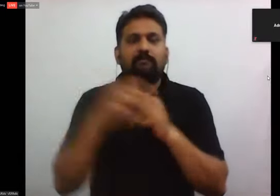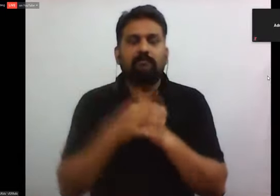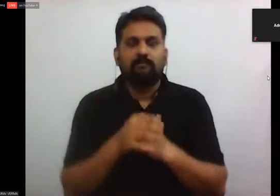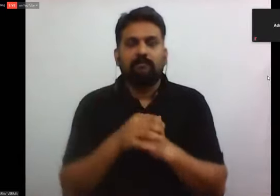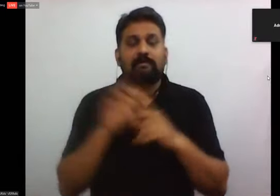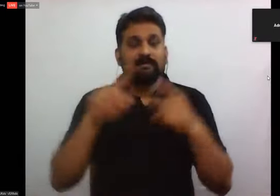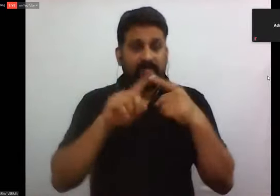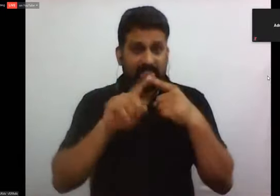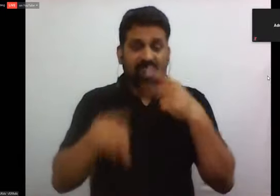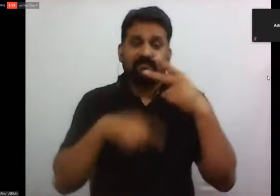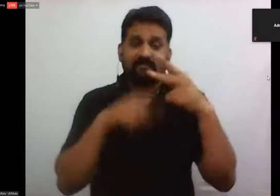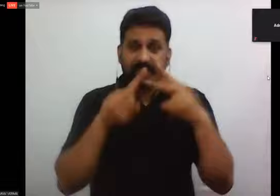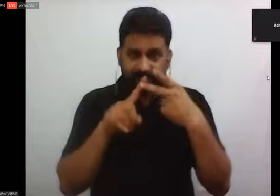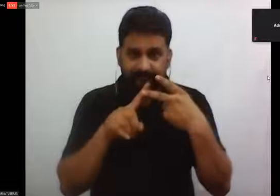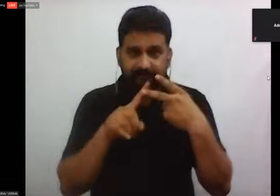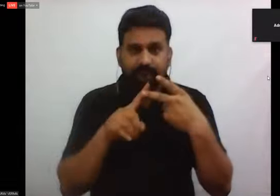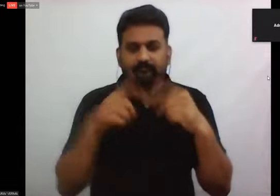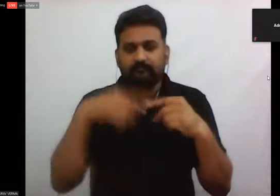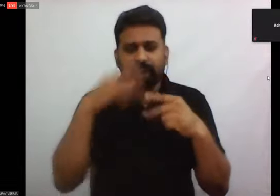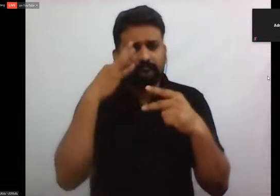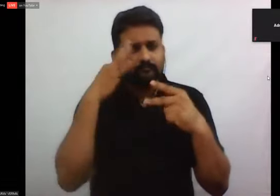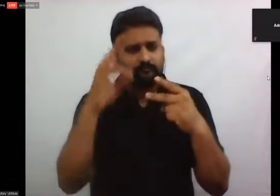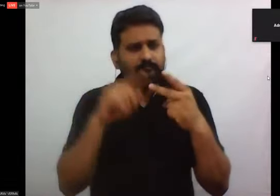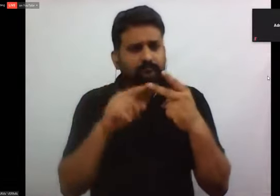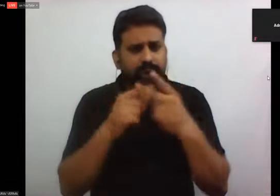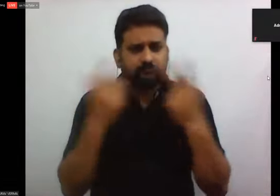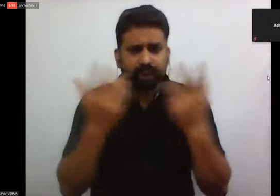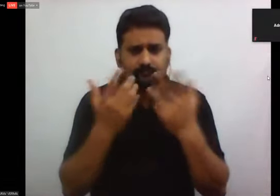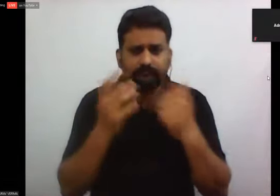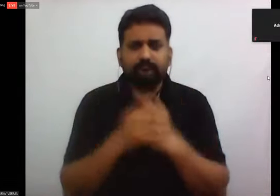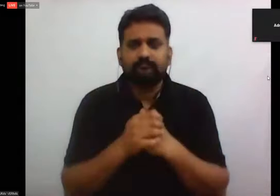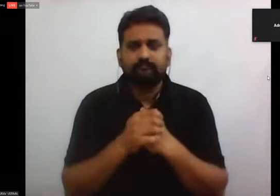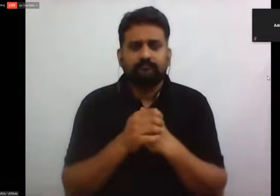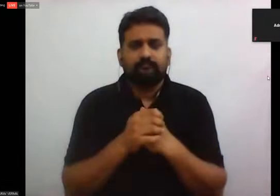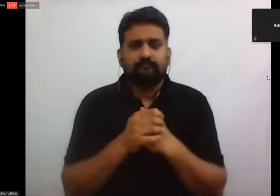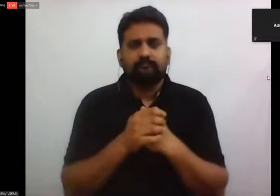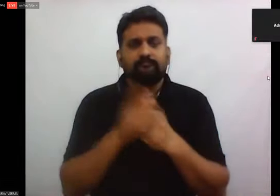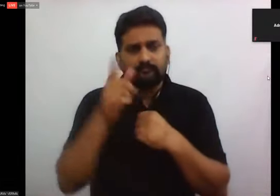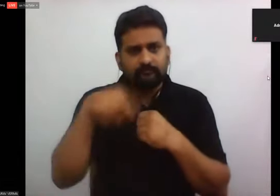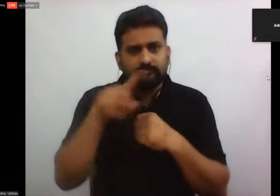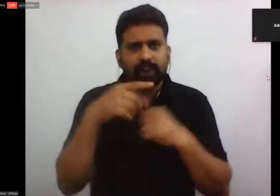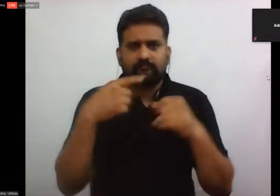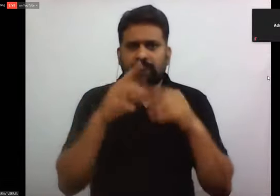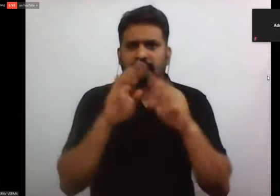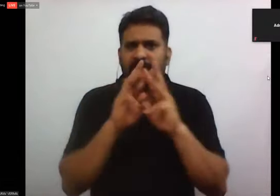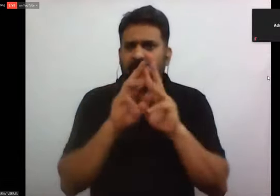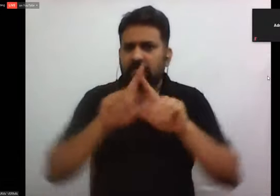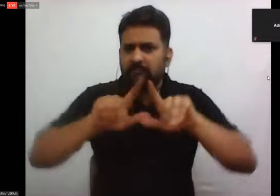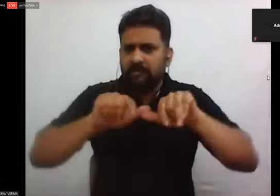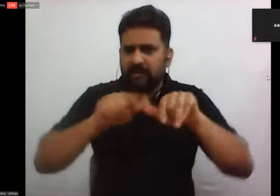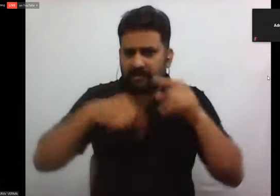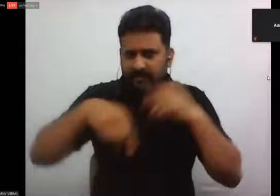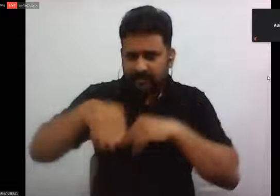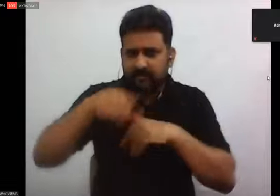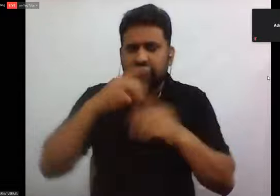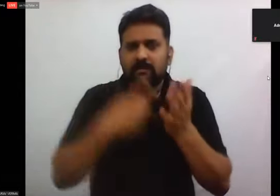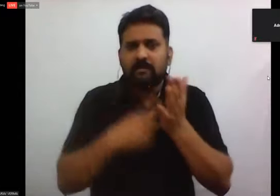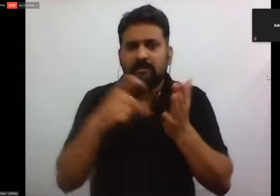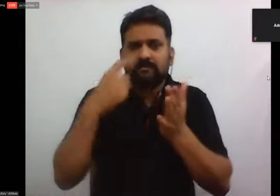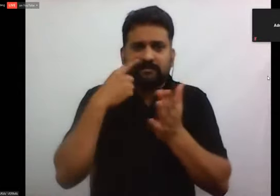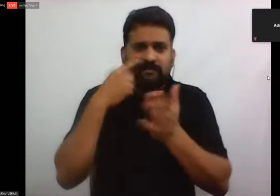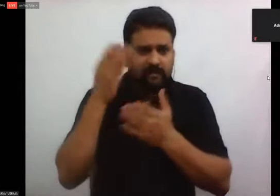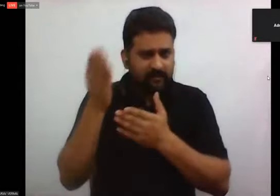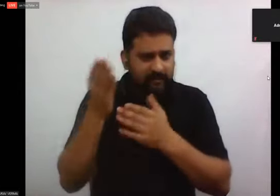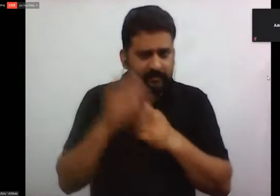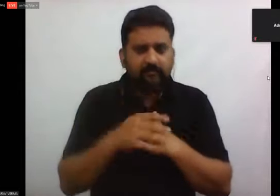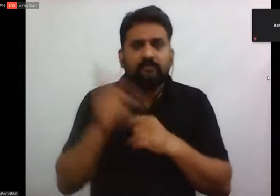Second, a very important thing that there has been a meeting in RCI, and they're